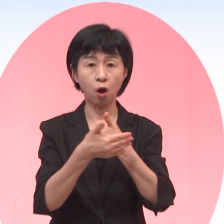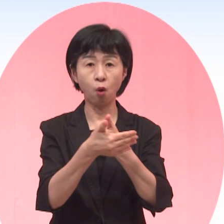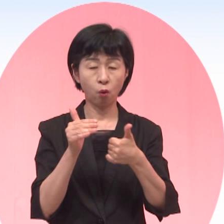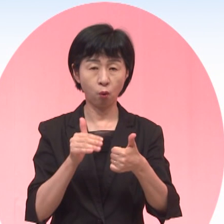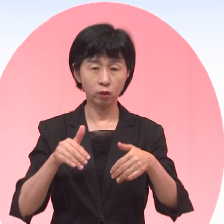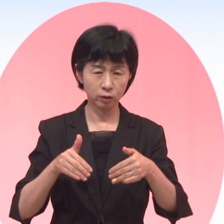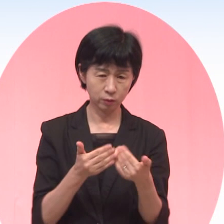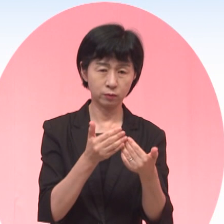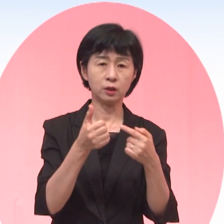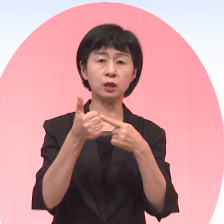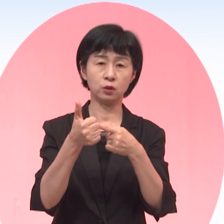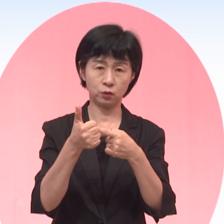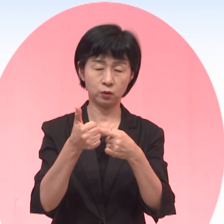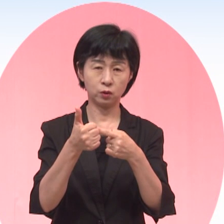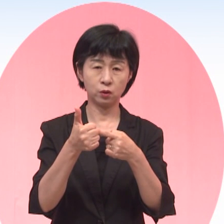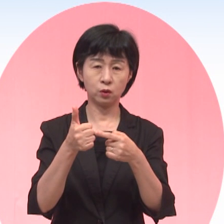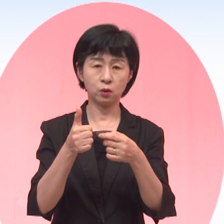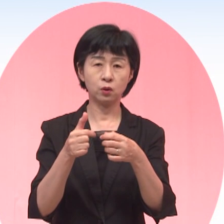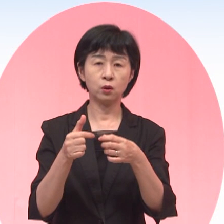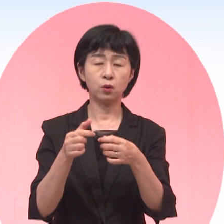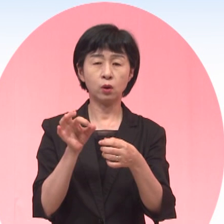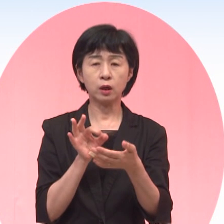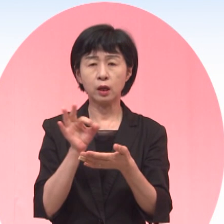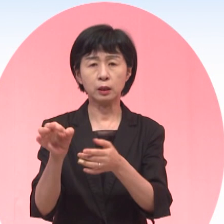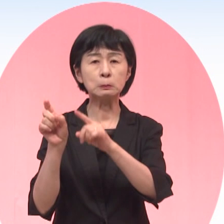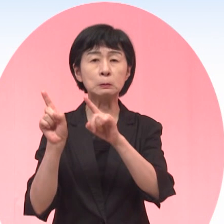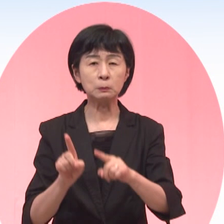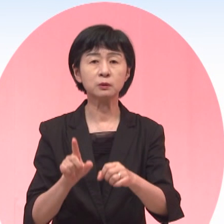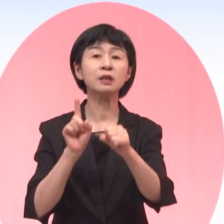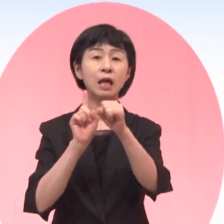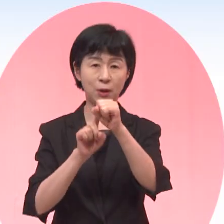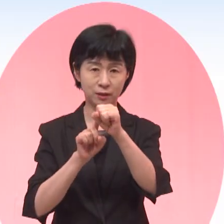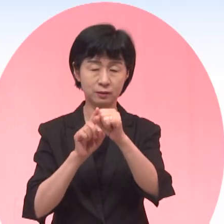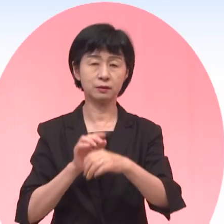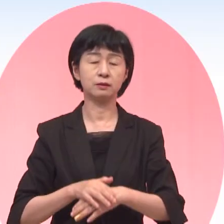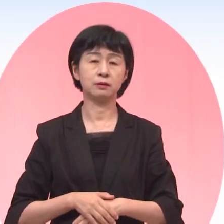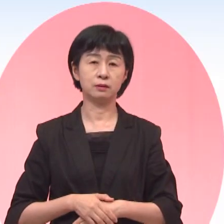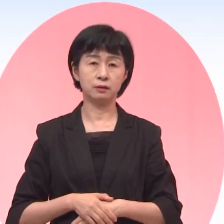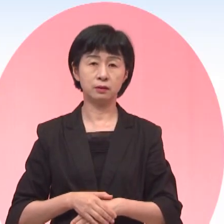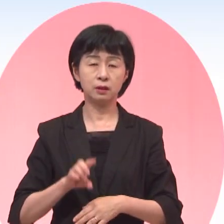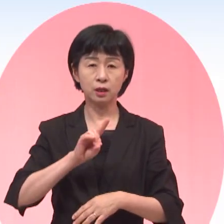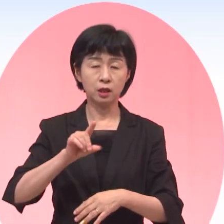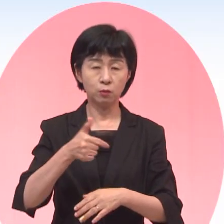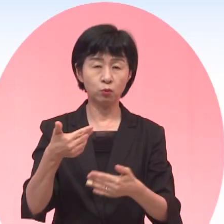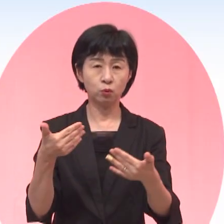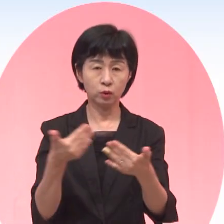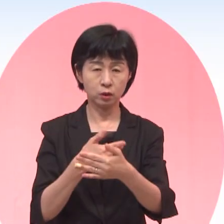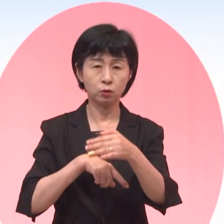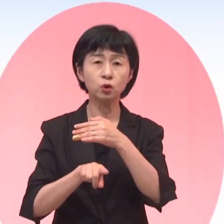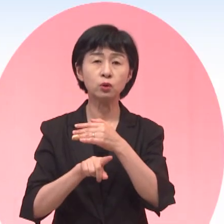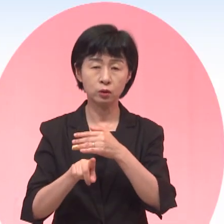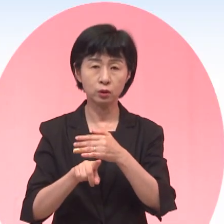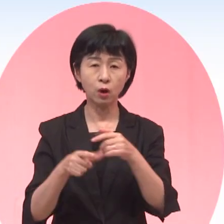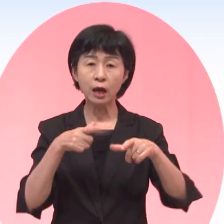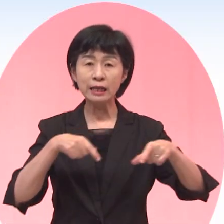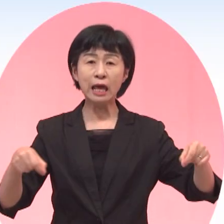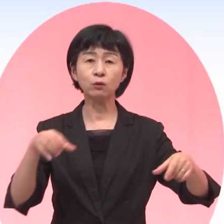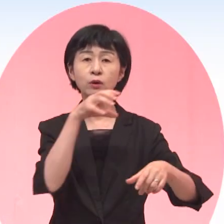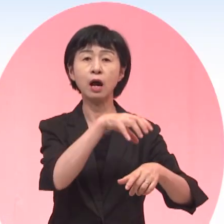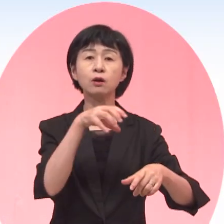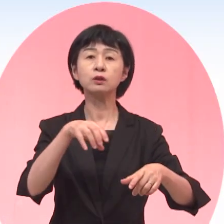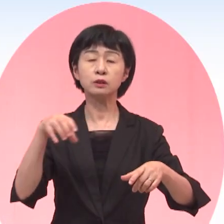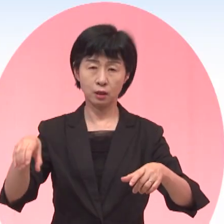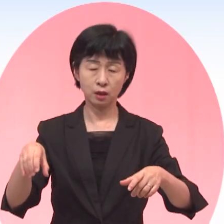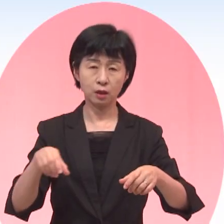起こしてしまった人の経済的負担軽減のためです。義務化の背景には、全国各地